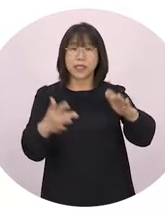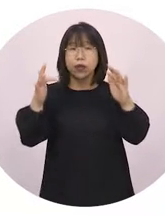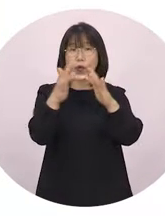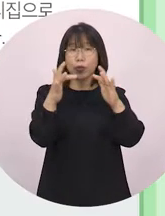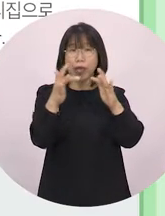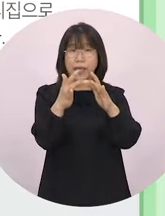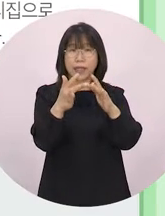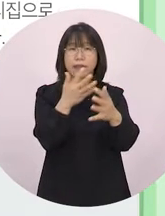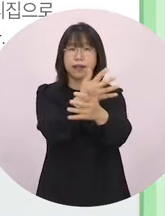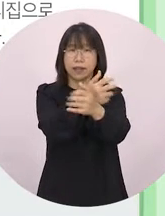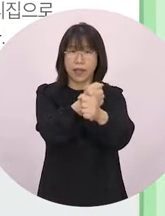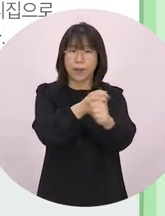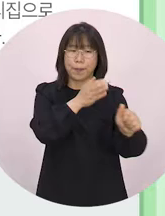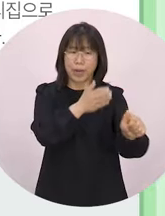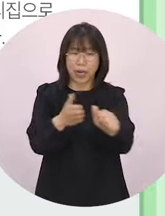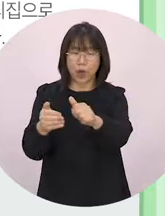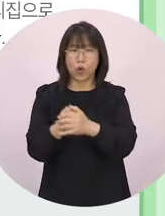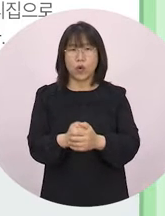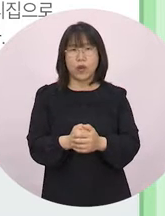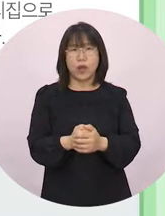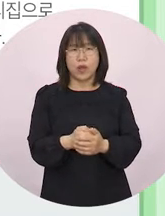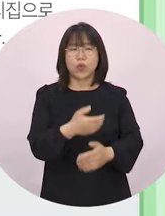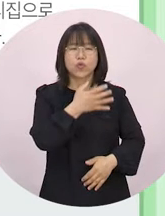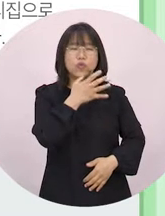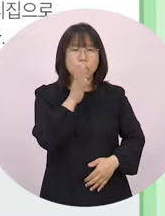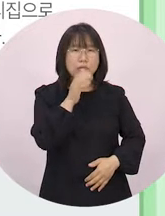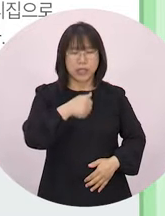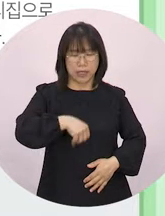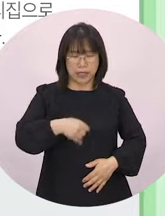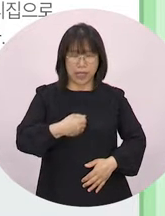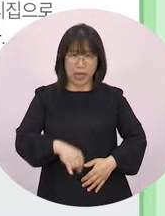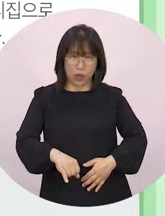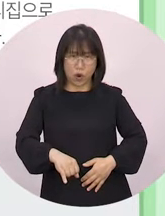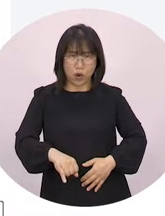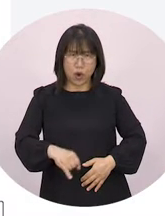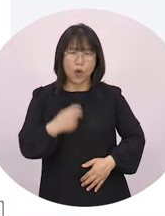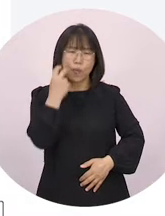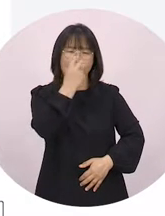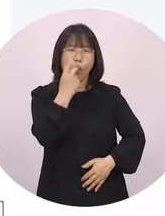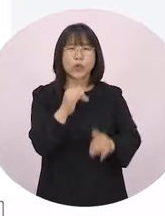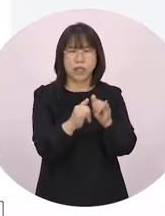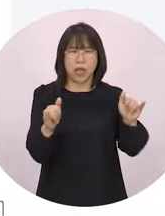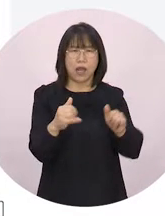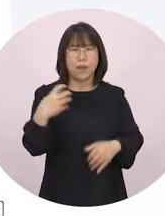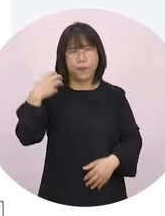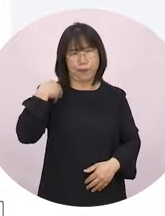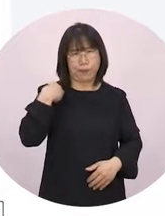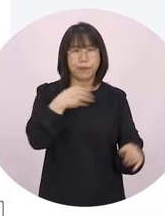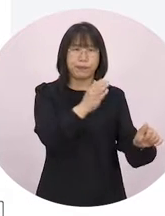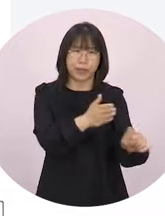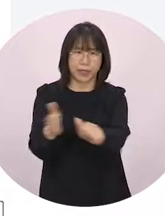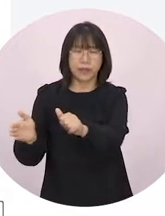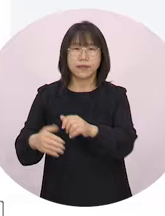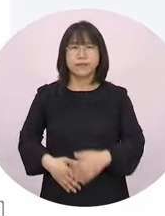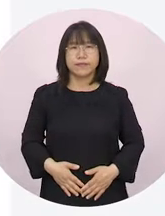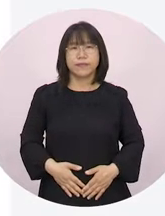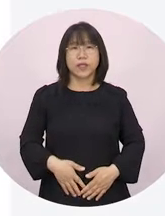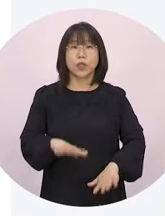가급적 온라인 사전 예약을 이용해 주시고 어르신의 자녀 등 보호자께서 예약을 진행해 주시기를